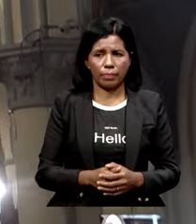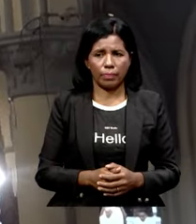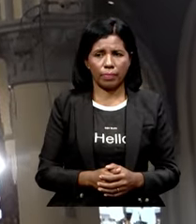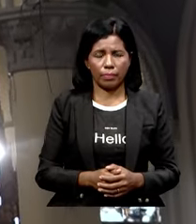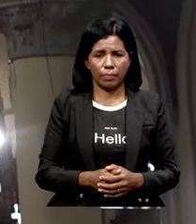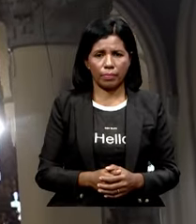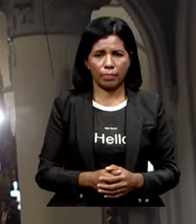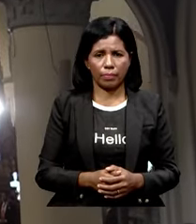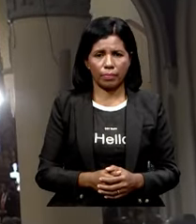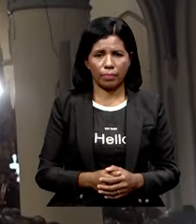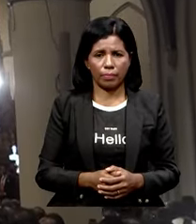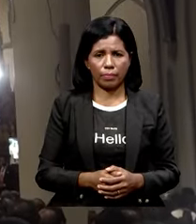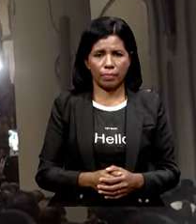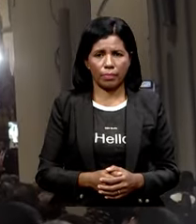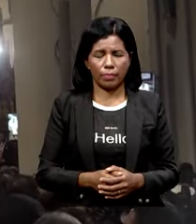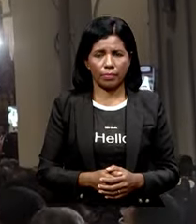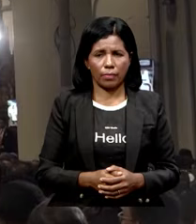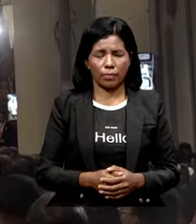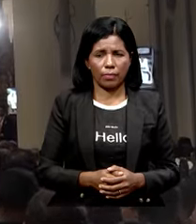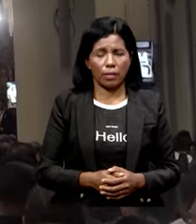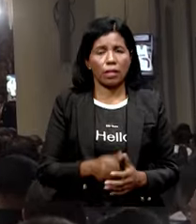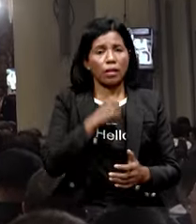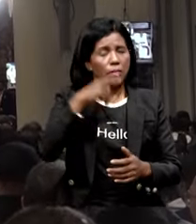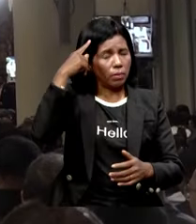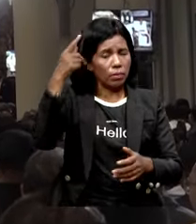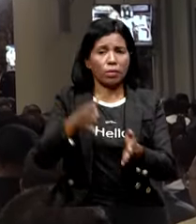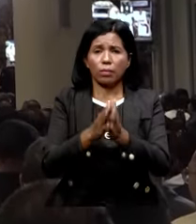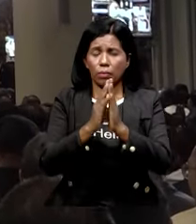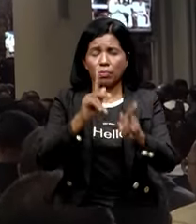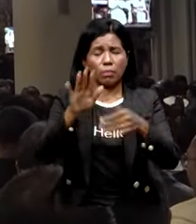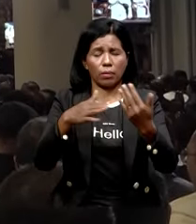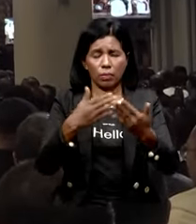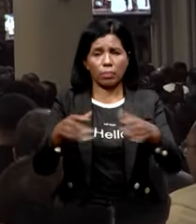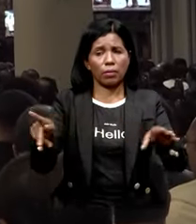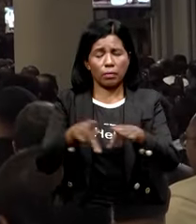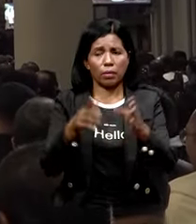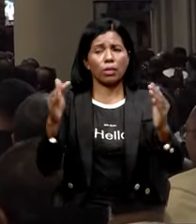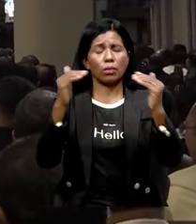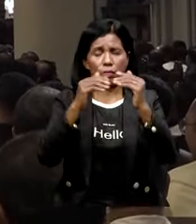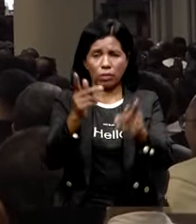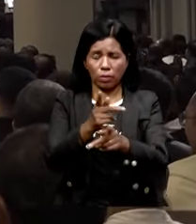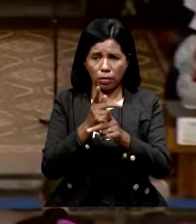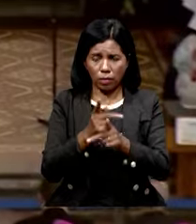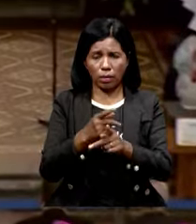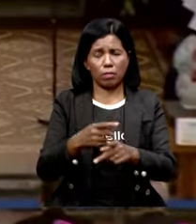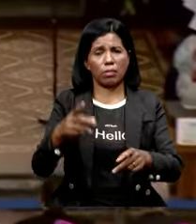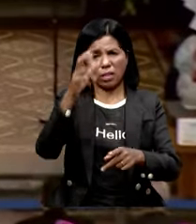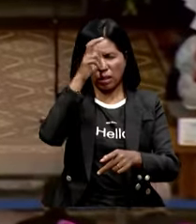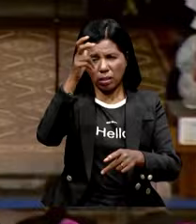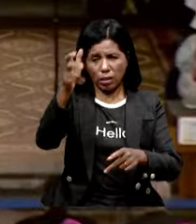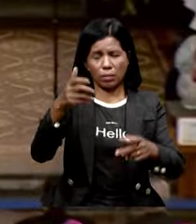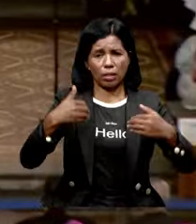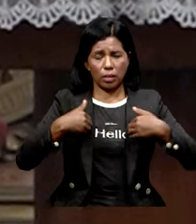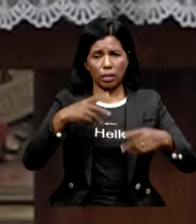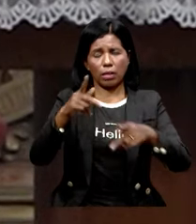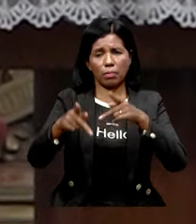parole. Papa Francisco Mosso, suba participante sira e incontro ne, atu cuidado ho diabo, tamba diabo e emei didak